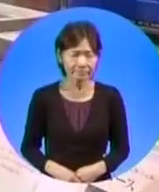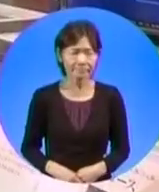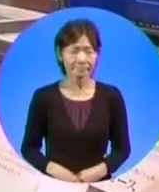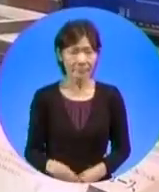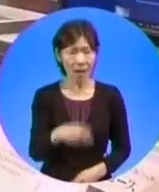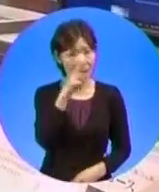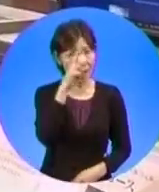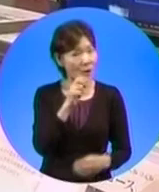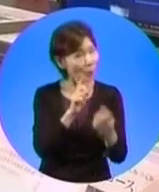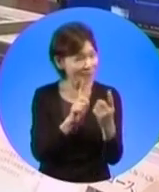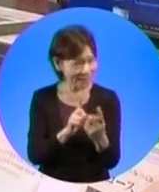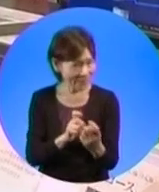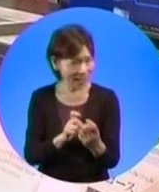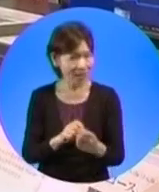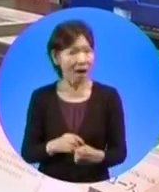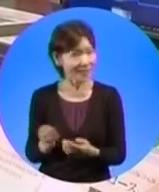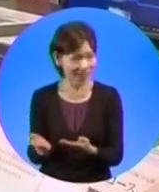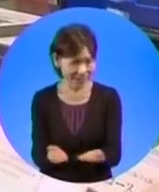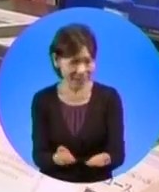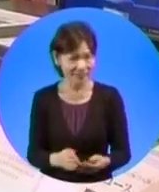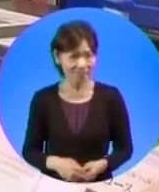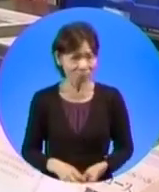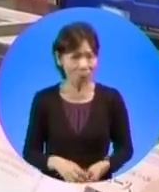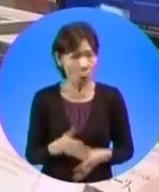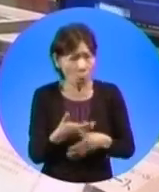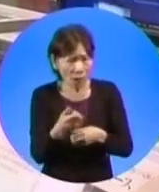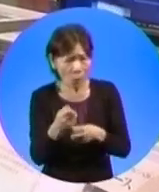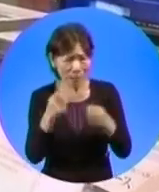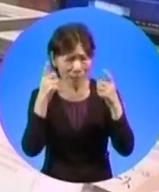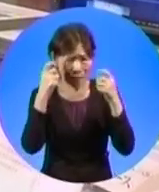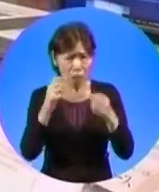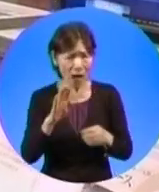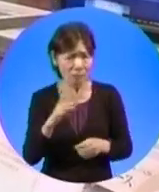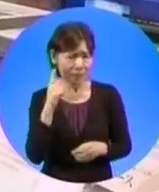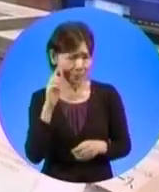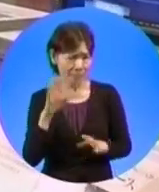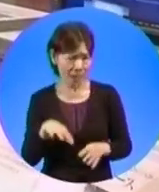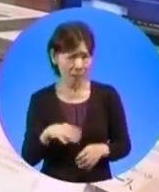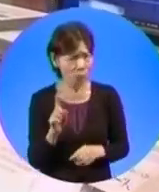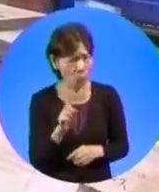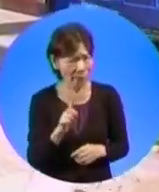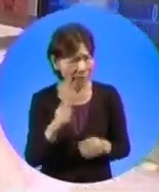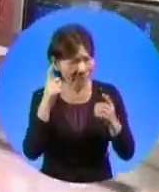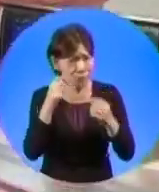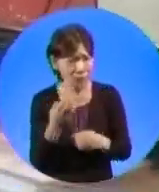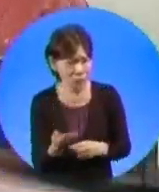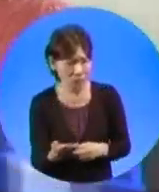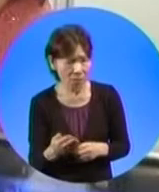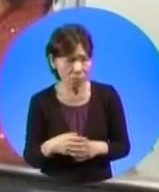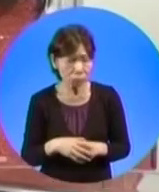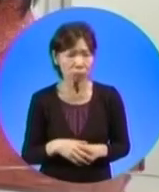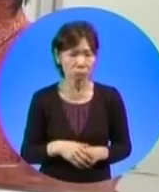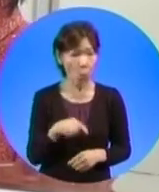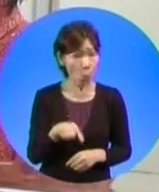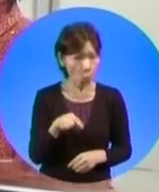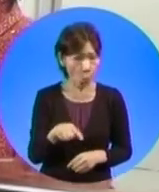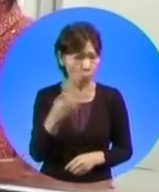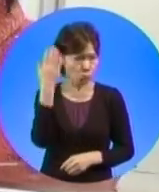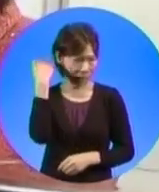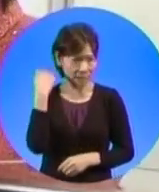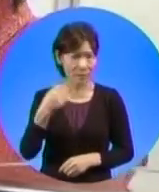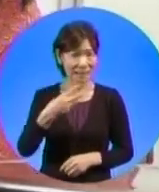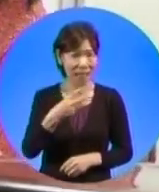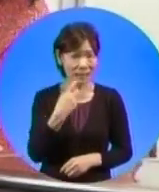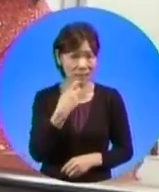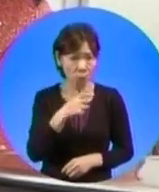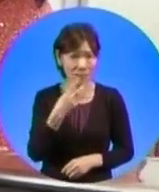こんにちは。 はい、いらっしゃいませ。 こちらにこだわりのお肉があると聞いたんですけど、はい、こだわりのお肉ってどんなお肉ですか？ は